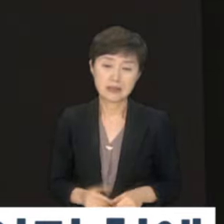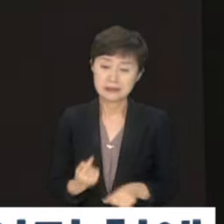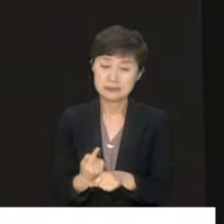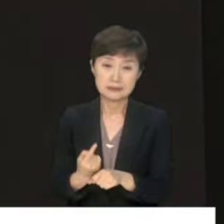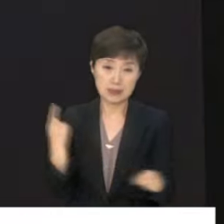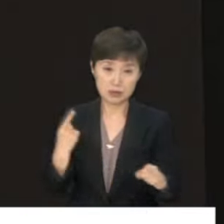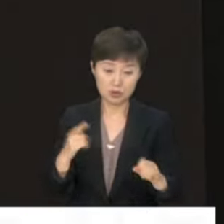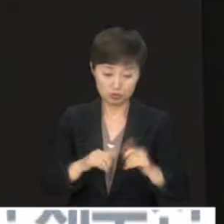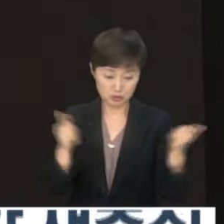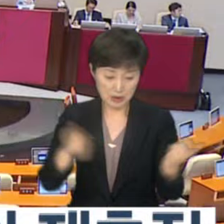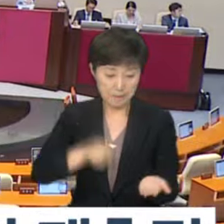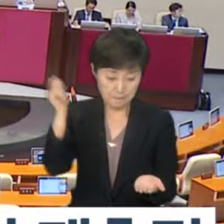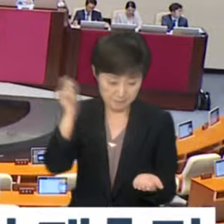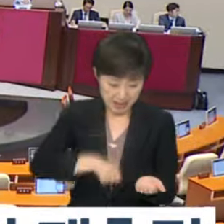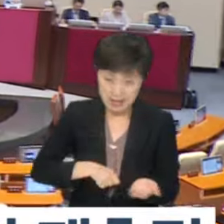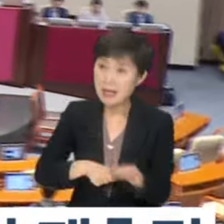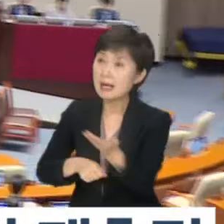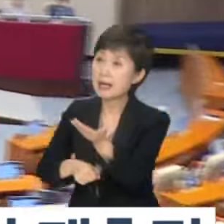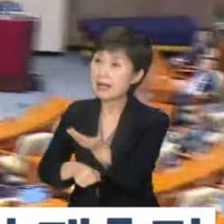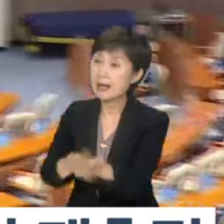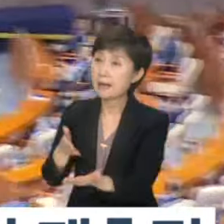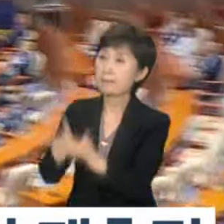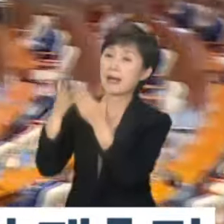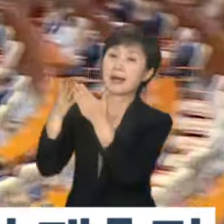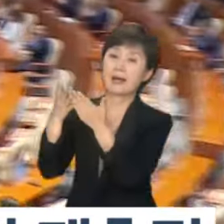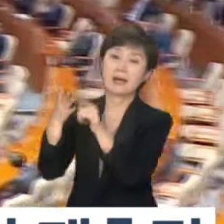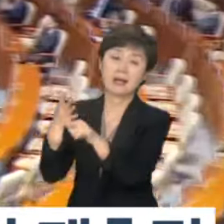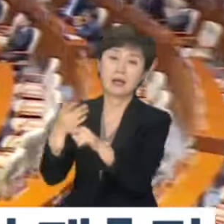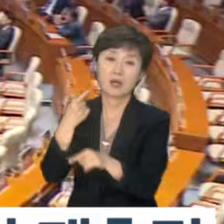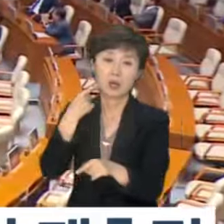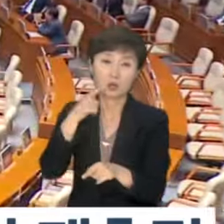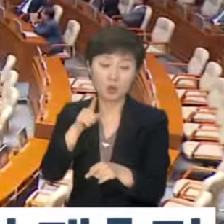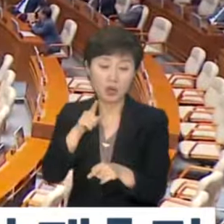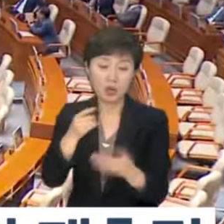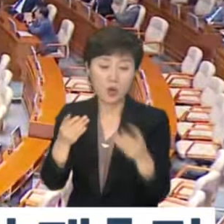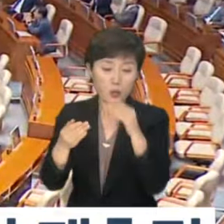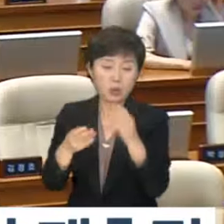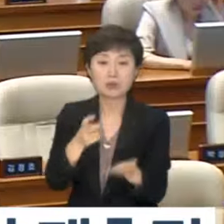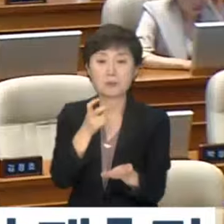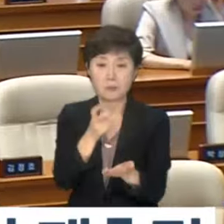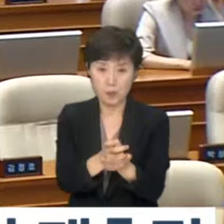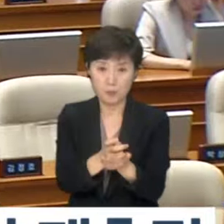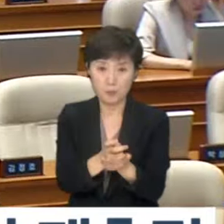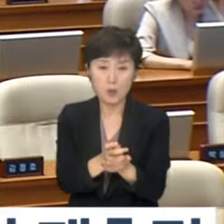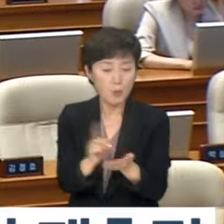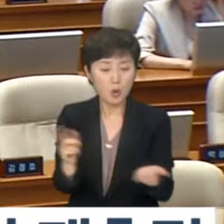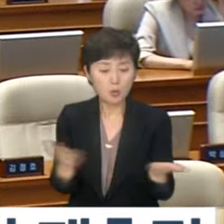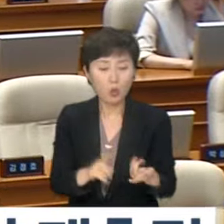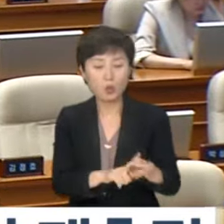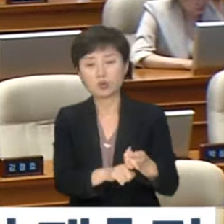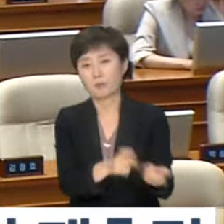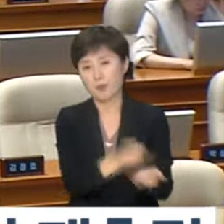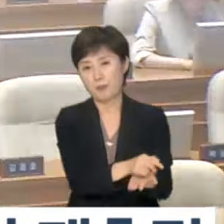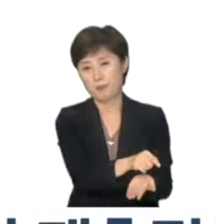지난해 국회 문턱을 넘었지만 대통령 거부권 행사에 무산된 노동조합법 개정안이 다시 추진됩니다.